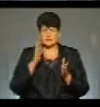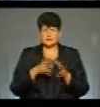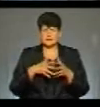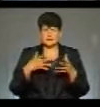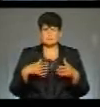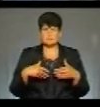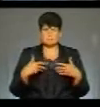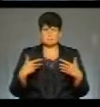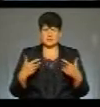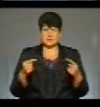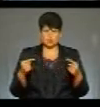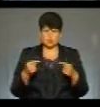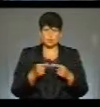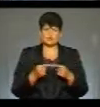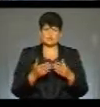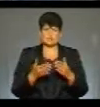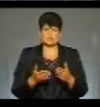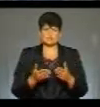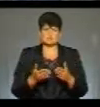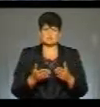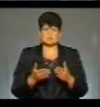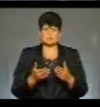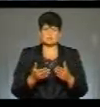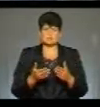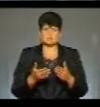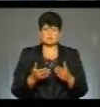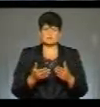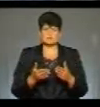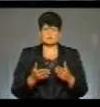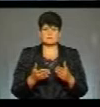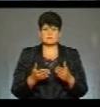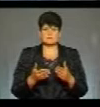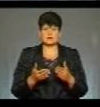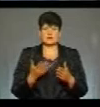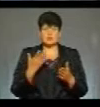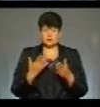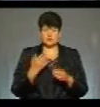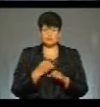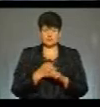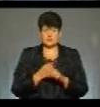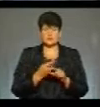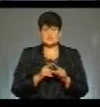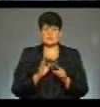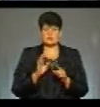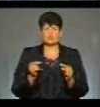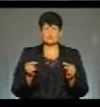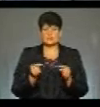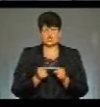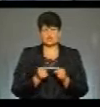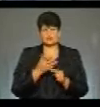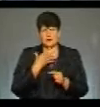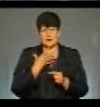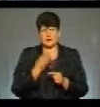більш точності і якось, ну, воно має бути, я рахую, якщо робитися, то воно вже має бути чітко і